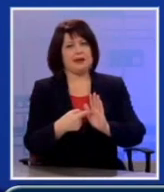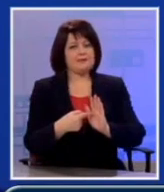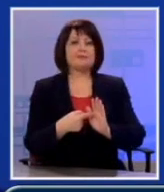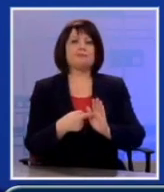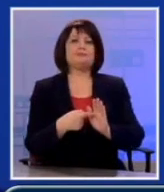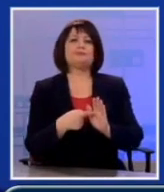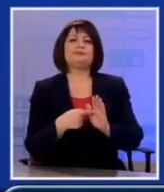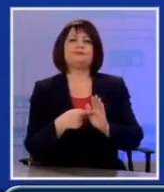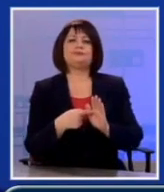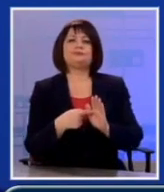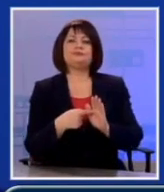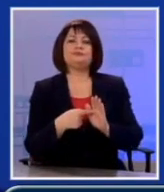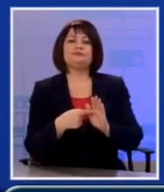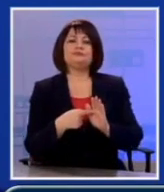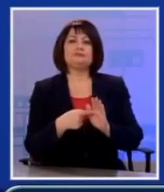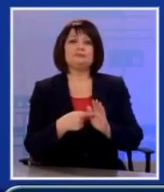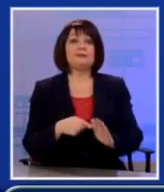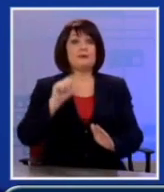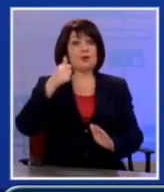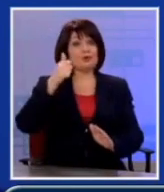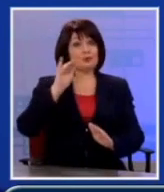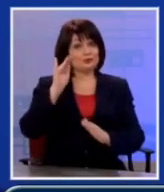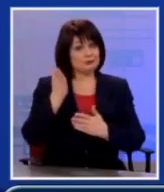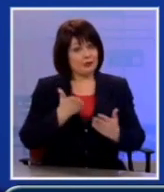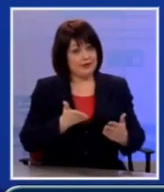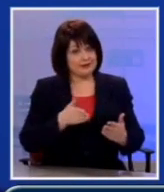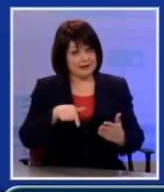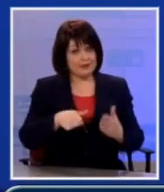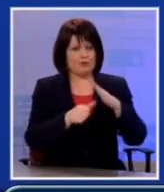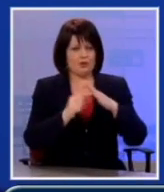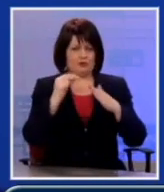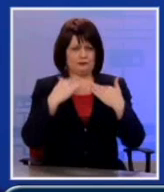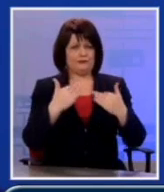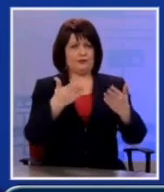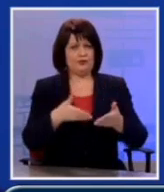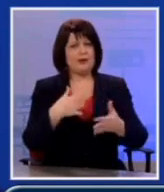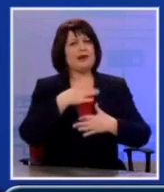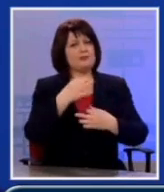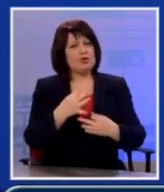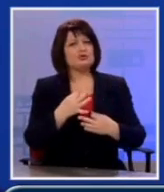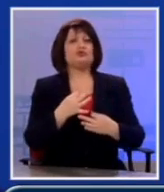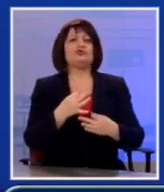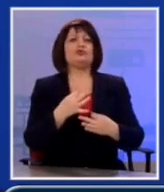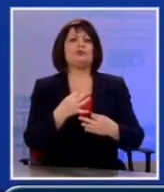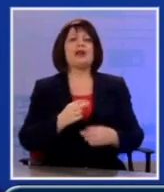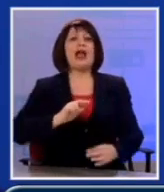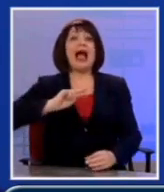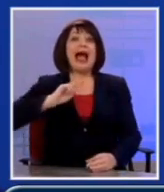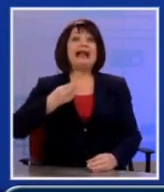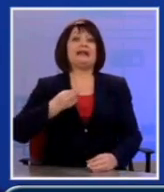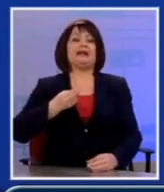που υποδέχθηκα ως πρόεδρος της Βουλής ήταν οι εκπρόσωποι του